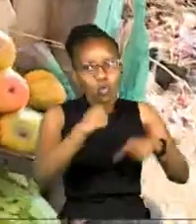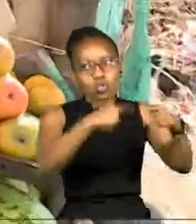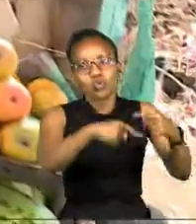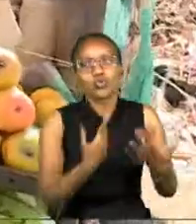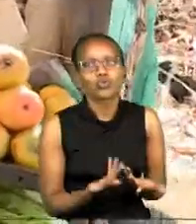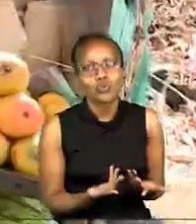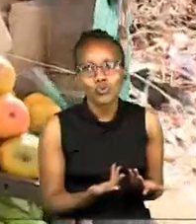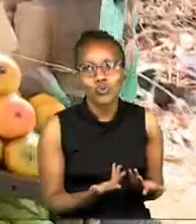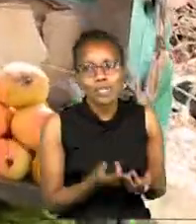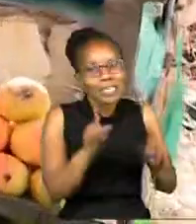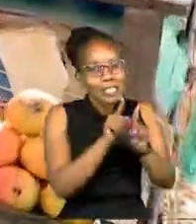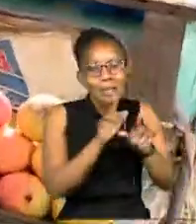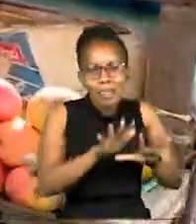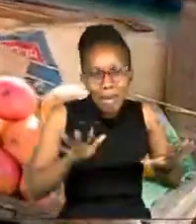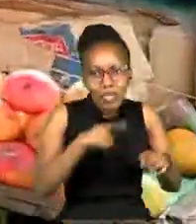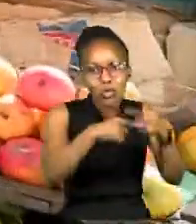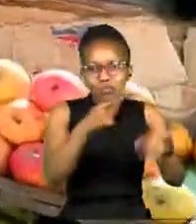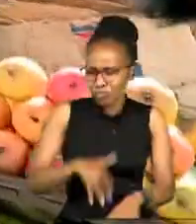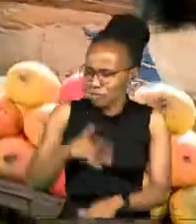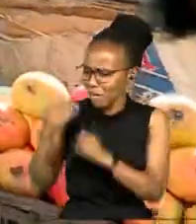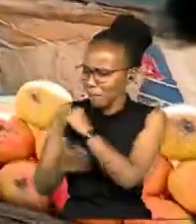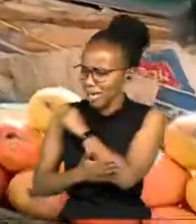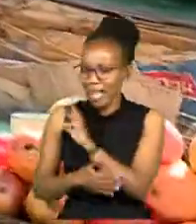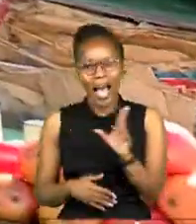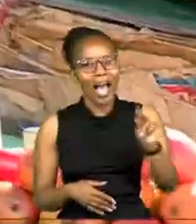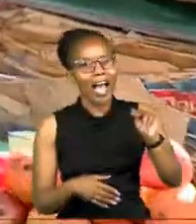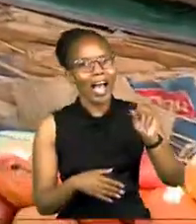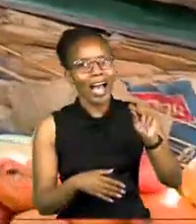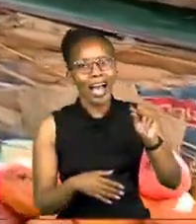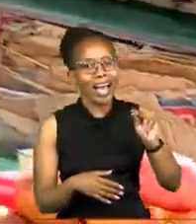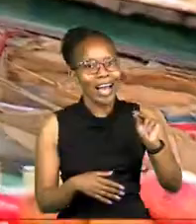soko. Hata watu uendelea kwa soko. Hautasikia vibaya. Hautasikia vibaya.